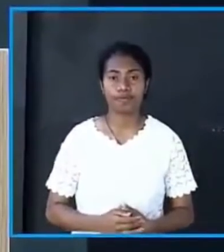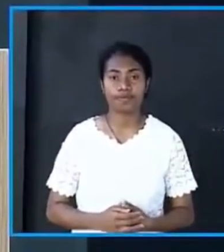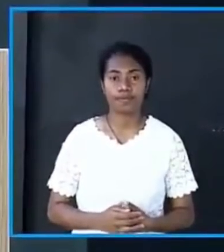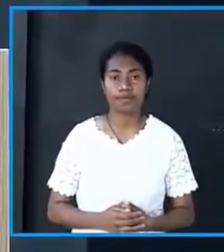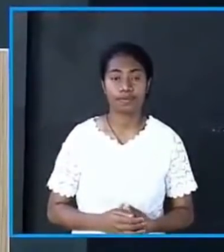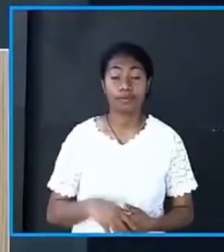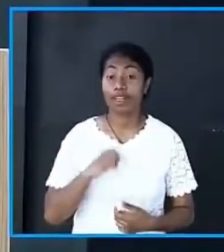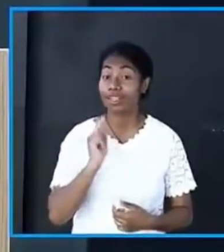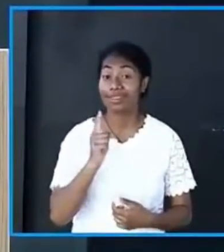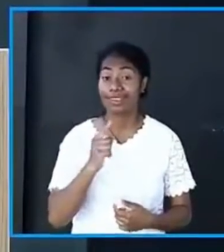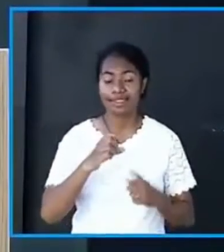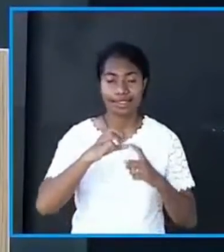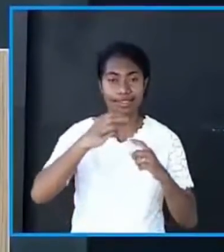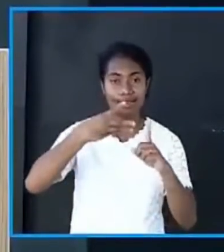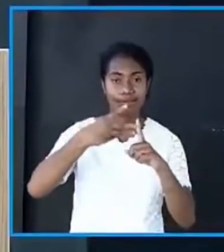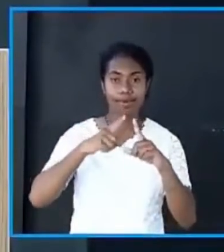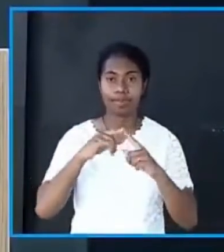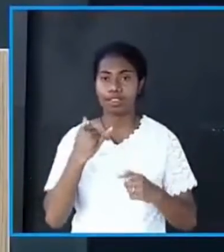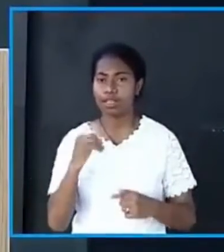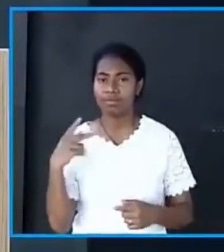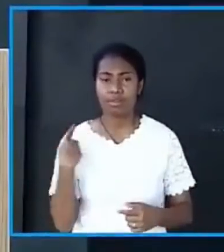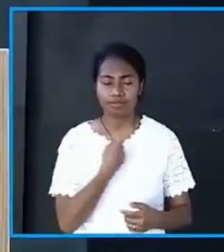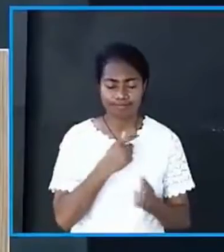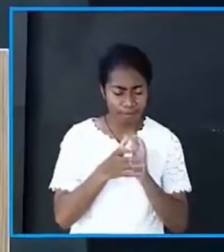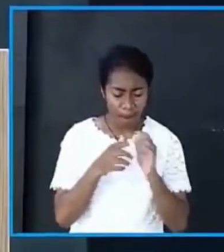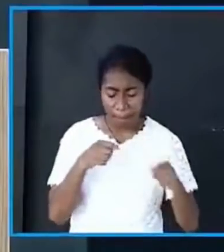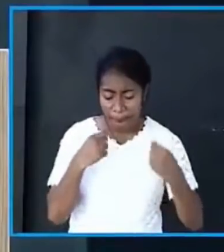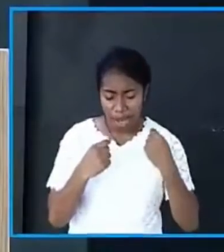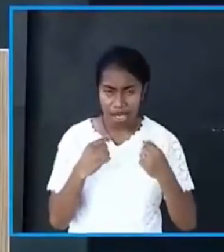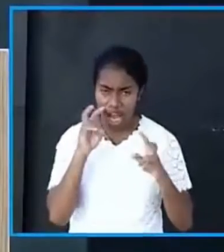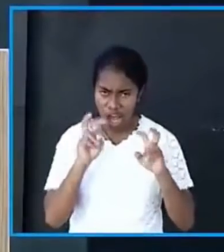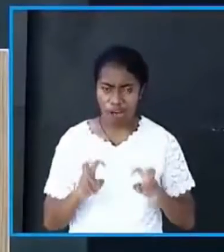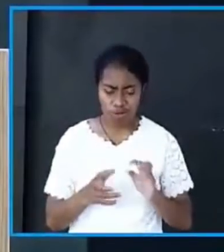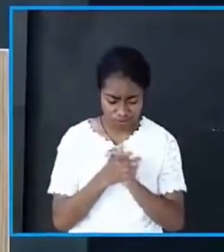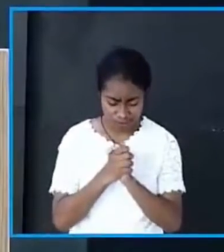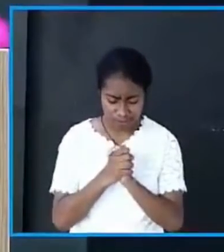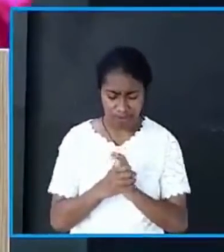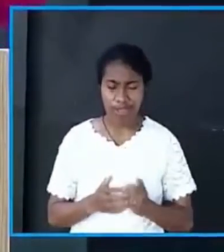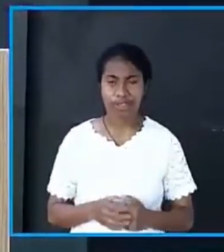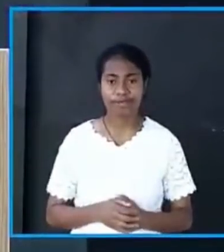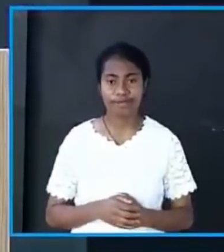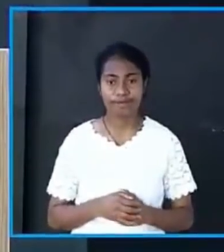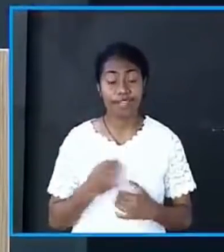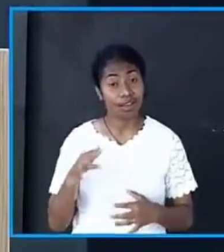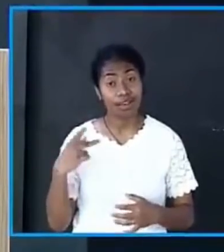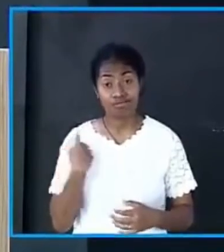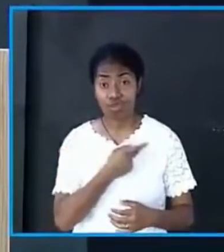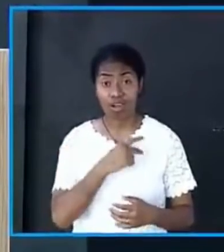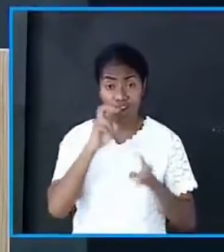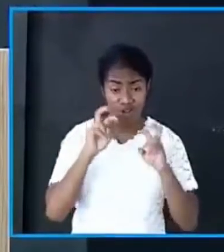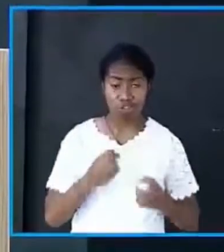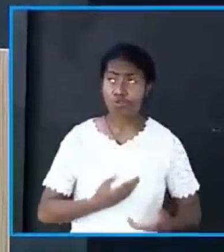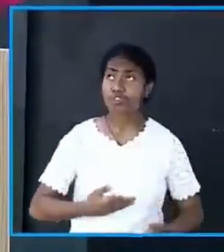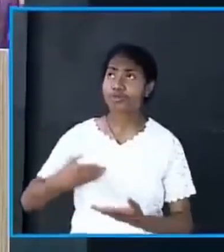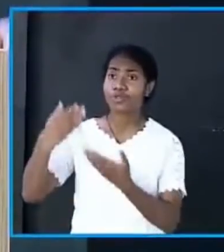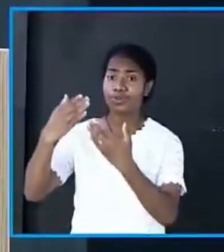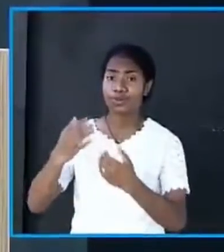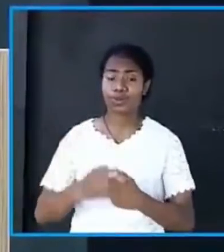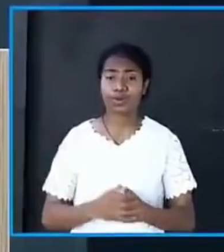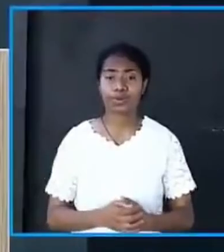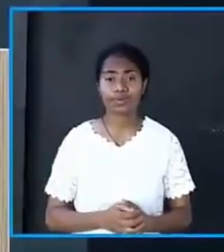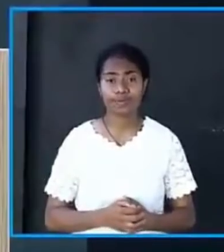Nah itulah Sebabnya kenapa kita makan kita berdoa dulu Hai dengan karena kita mau mengucap syukur ada